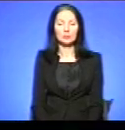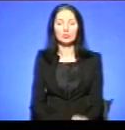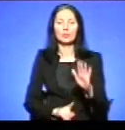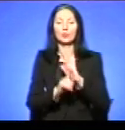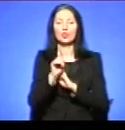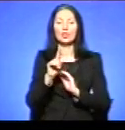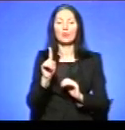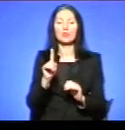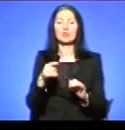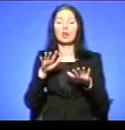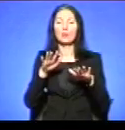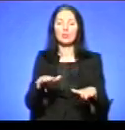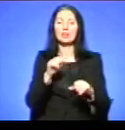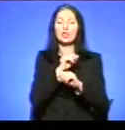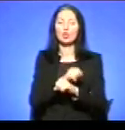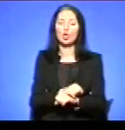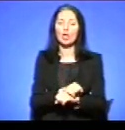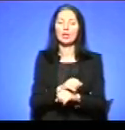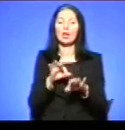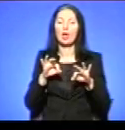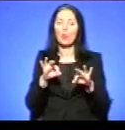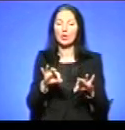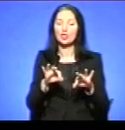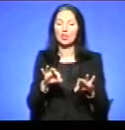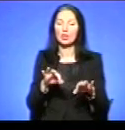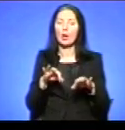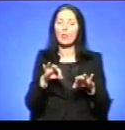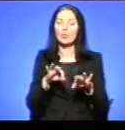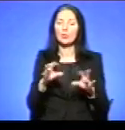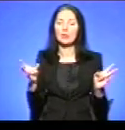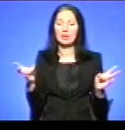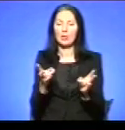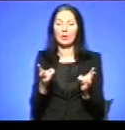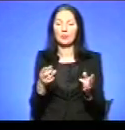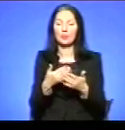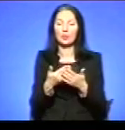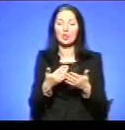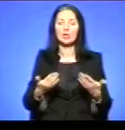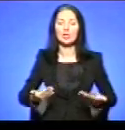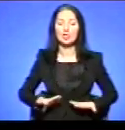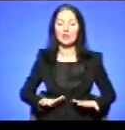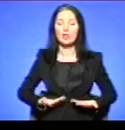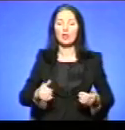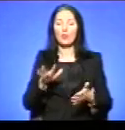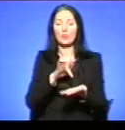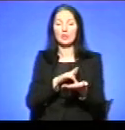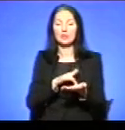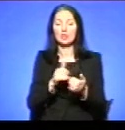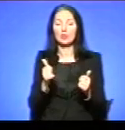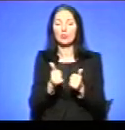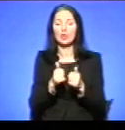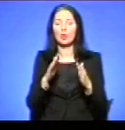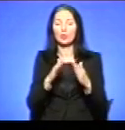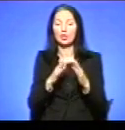Почнемо з місця стоянки автомобіля. Автомобіль потрібно, якщо живете, наприклад, в місті під будинком, потрібно тримати його в місці,